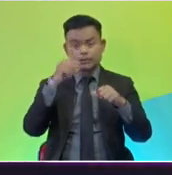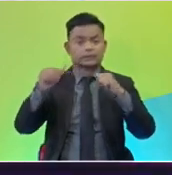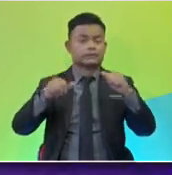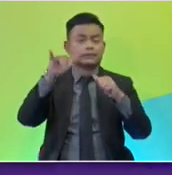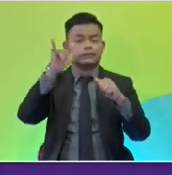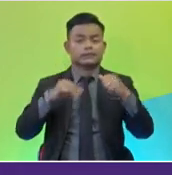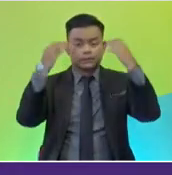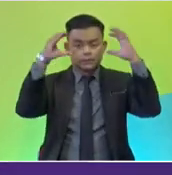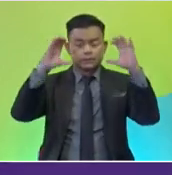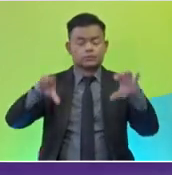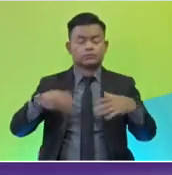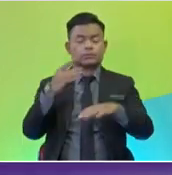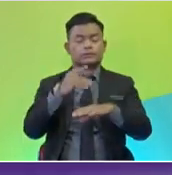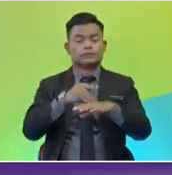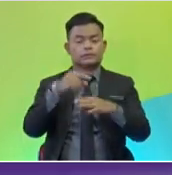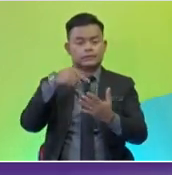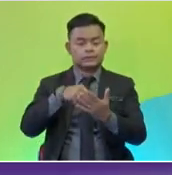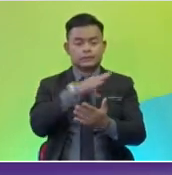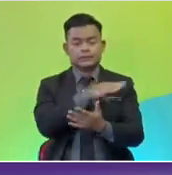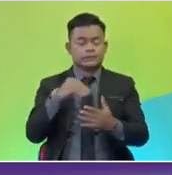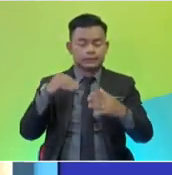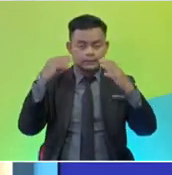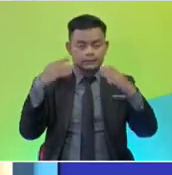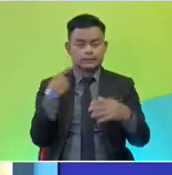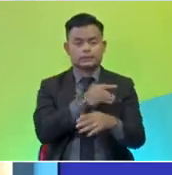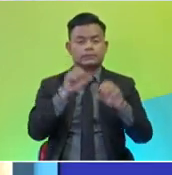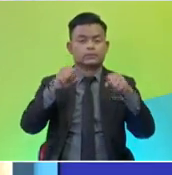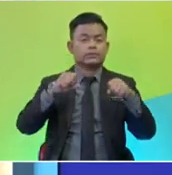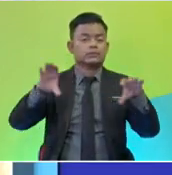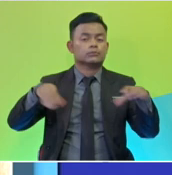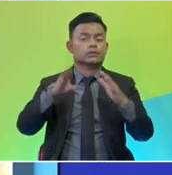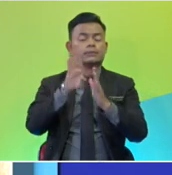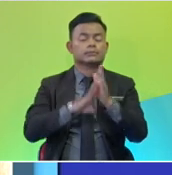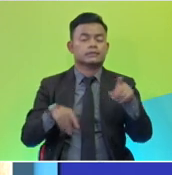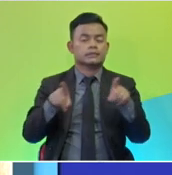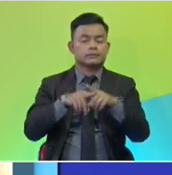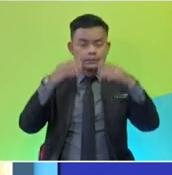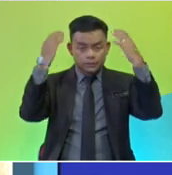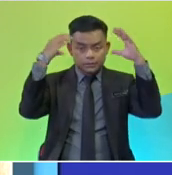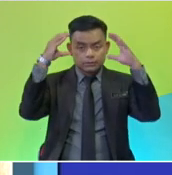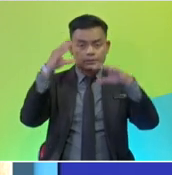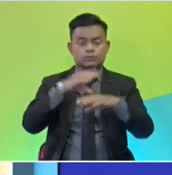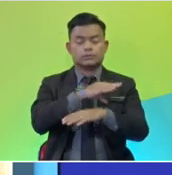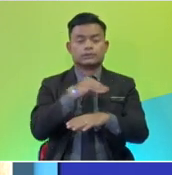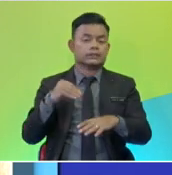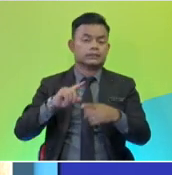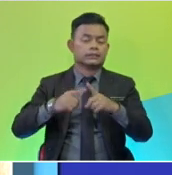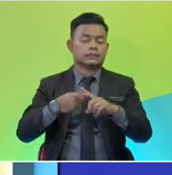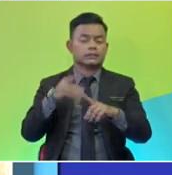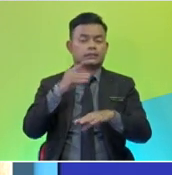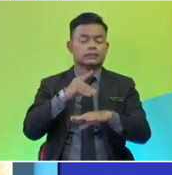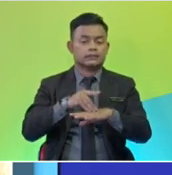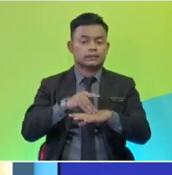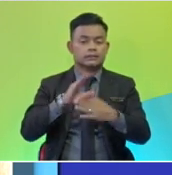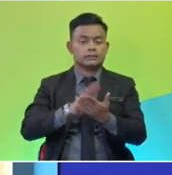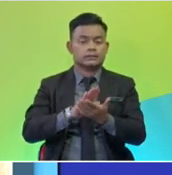sini dan kita boleh lakukan di sekolah bersama cikgu-cikgu dan rakan-rakan di sekolah tapi Cikgu waktu kita menggunakan